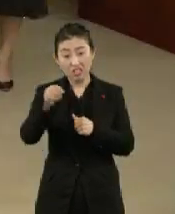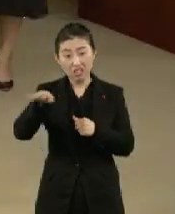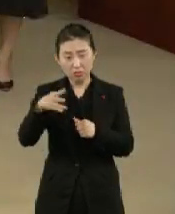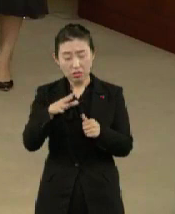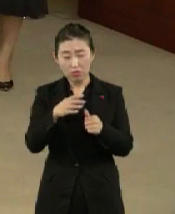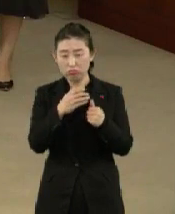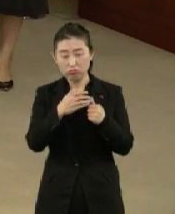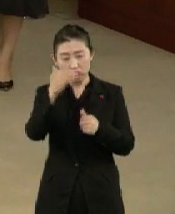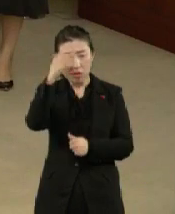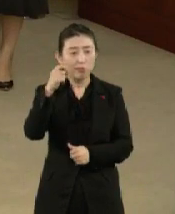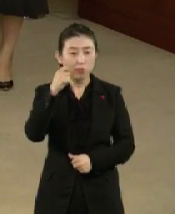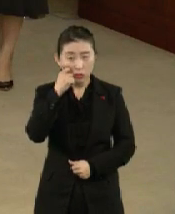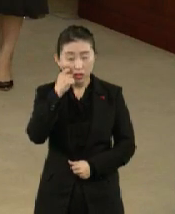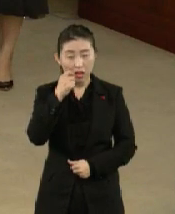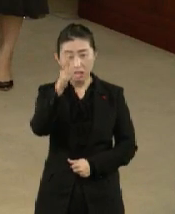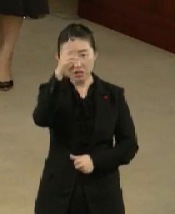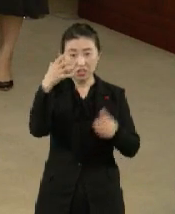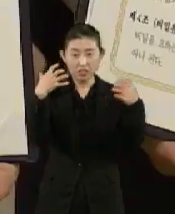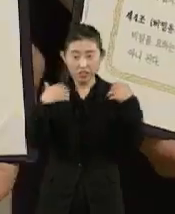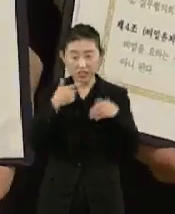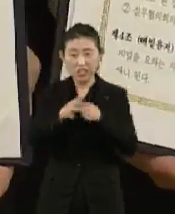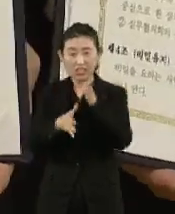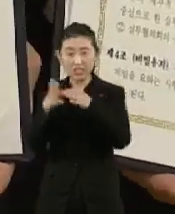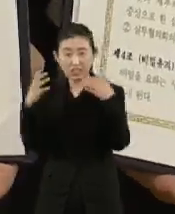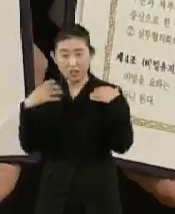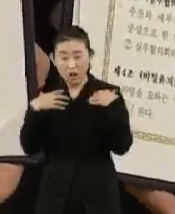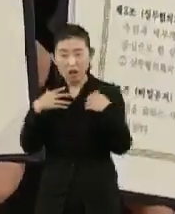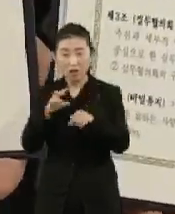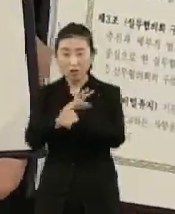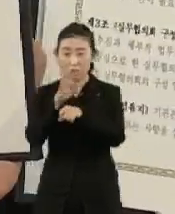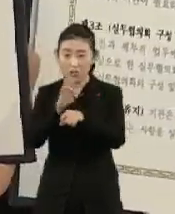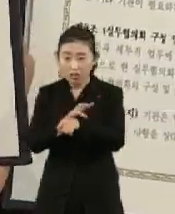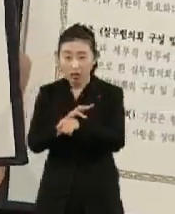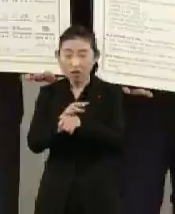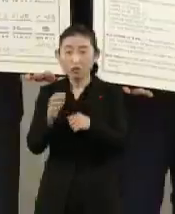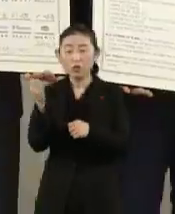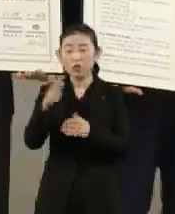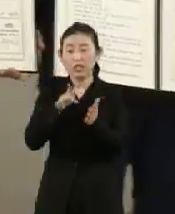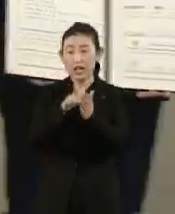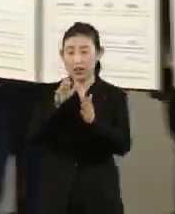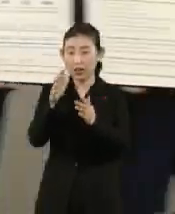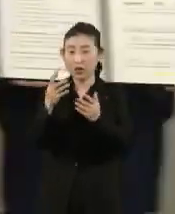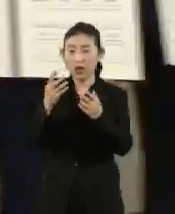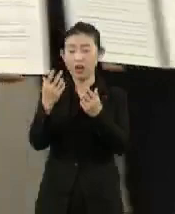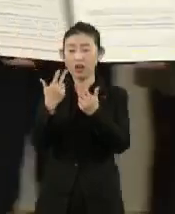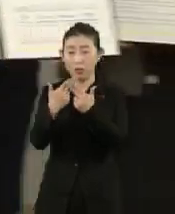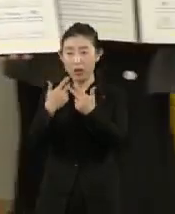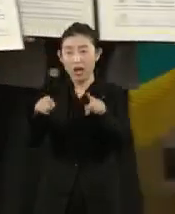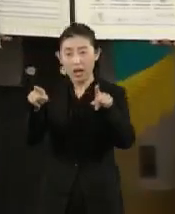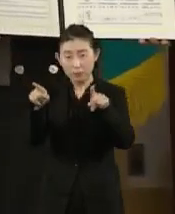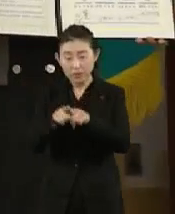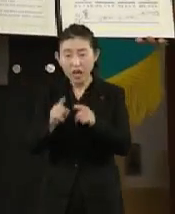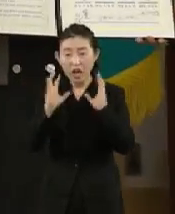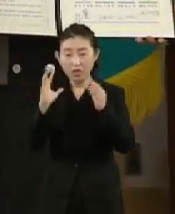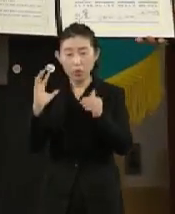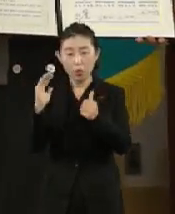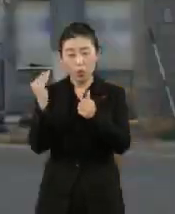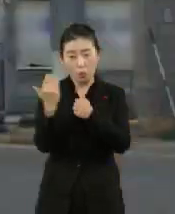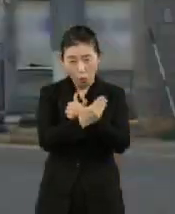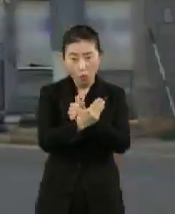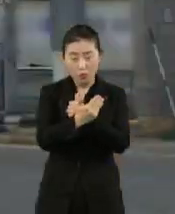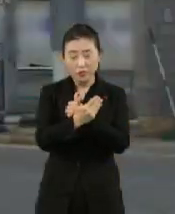없어 경찰청과 대전시, 교육청, 편의점과 약사회 등과 함께 학대아동 구호 시스템을